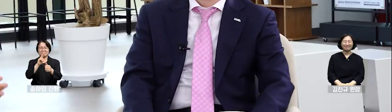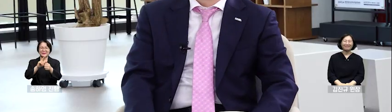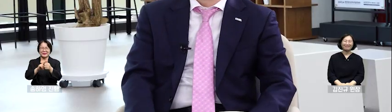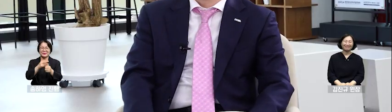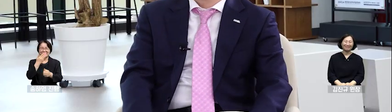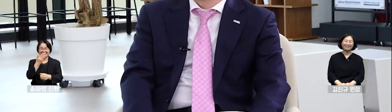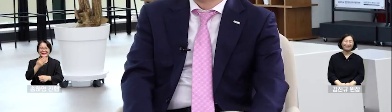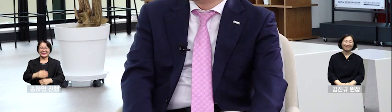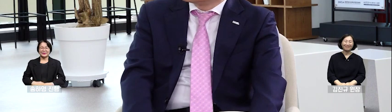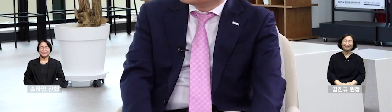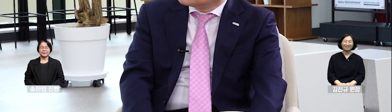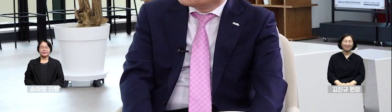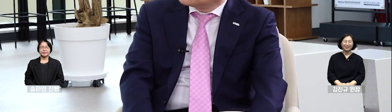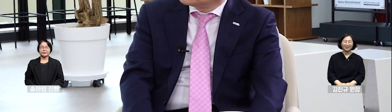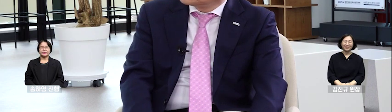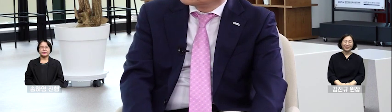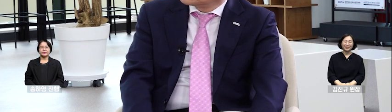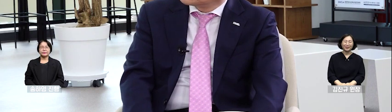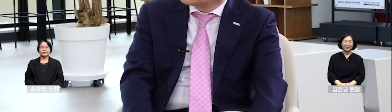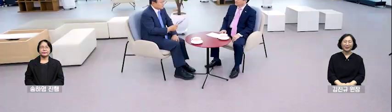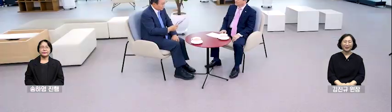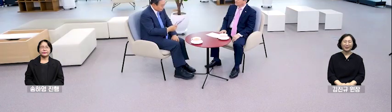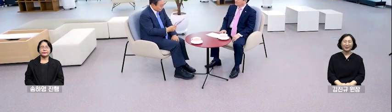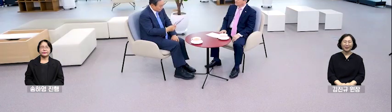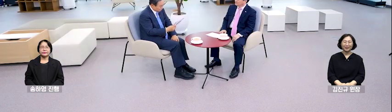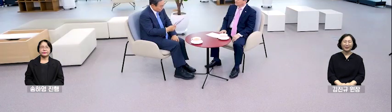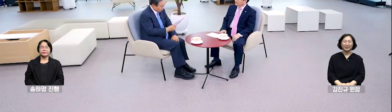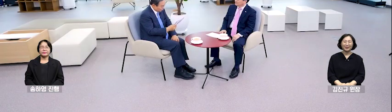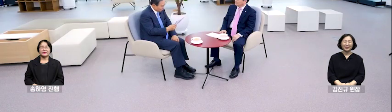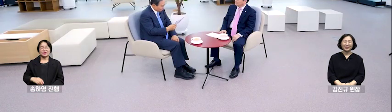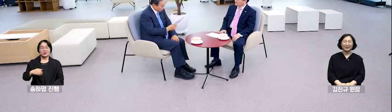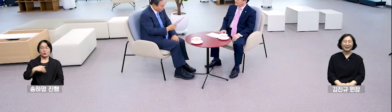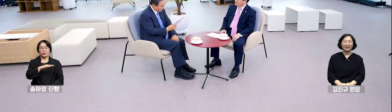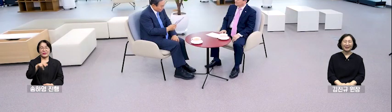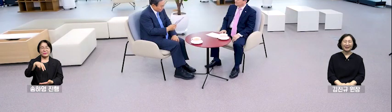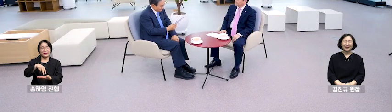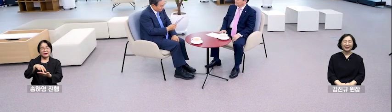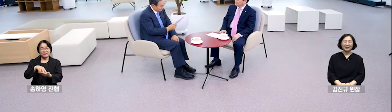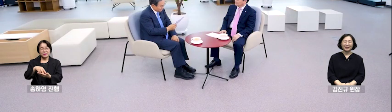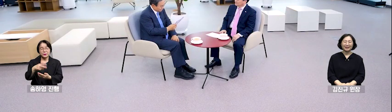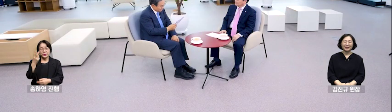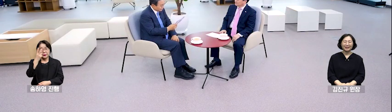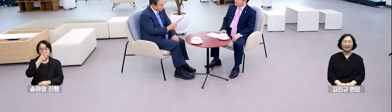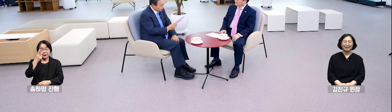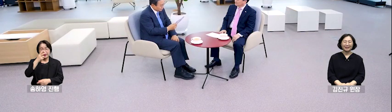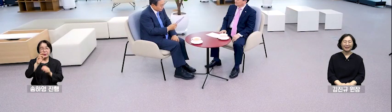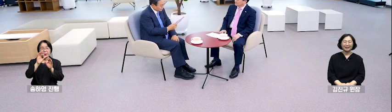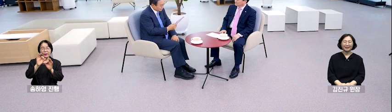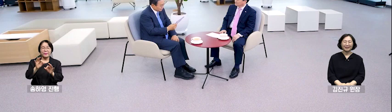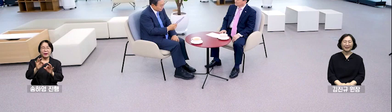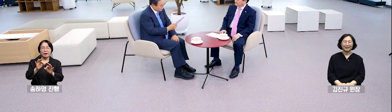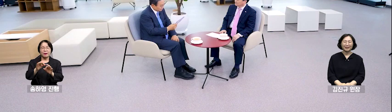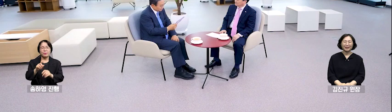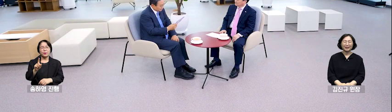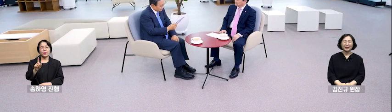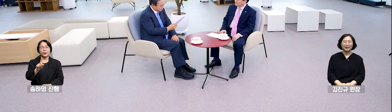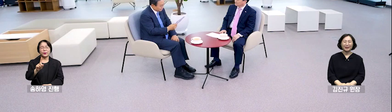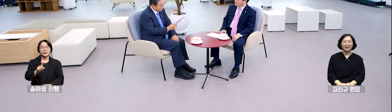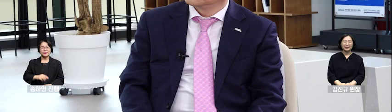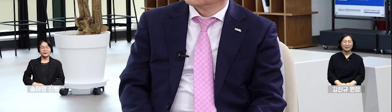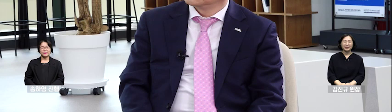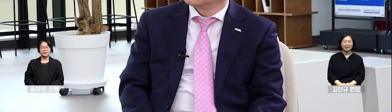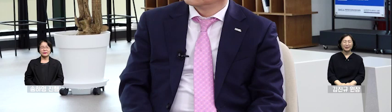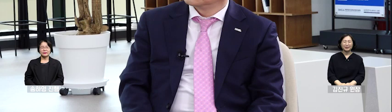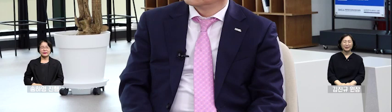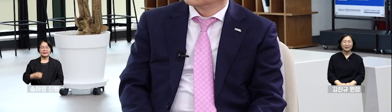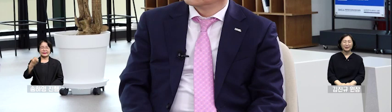따악 거의 최저 레그 제작 길에서 이렇게 살펴 본 거 보니까 아까 잠깐 도 말씀하시기 하셨지만